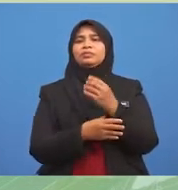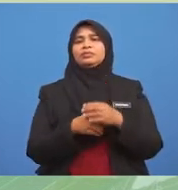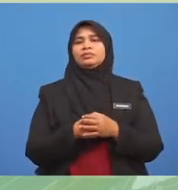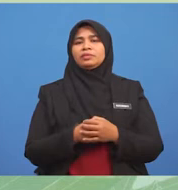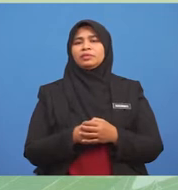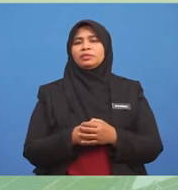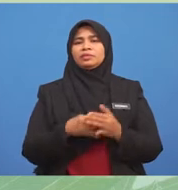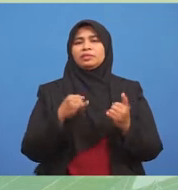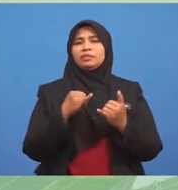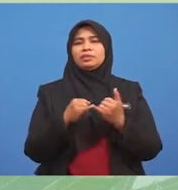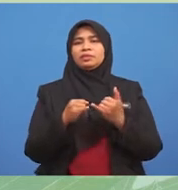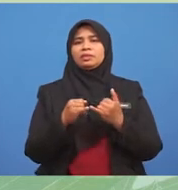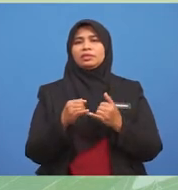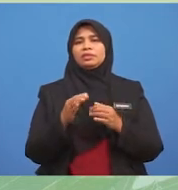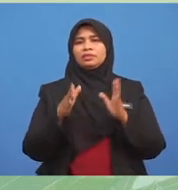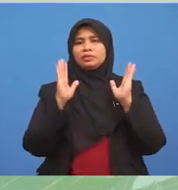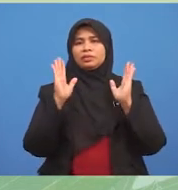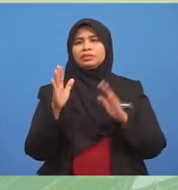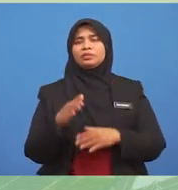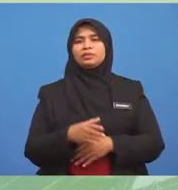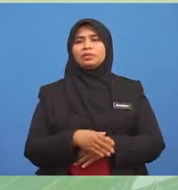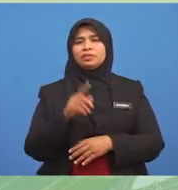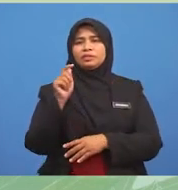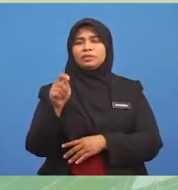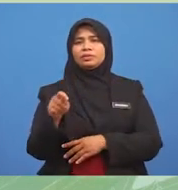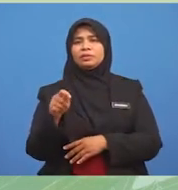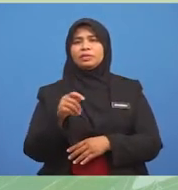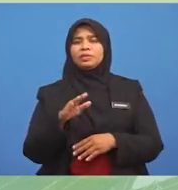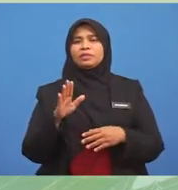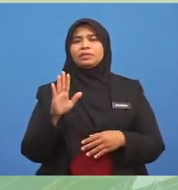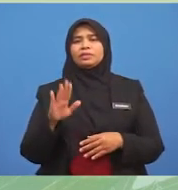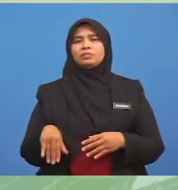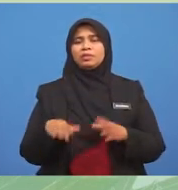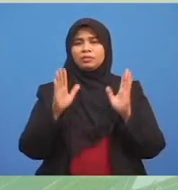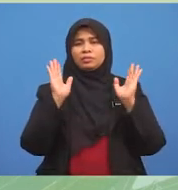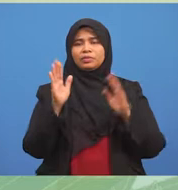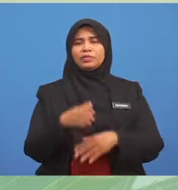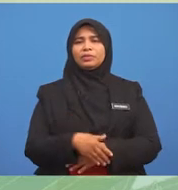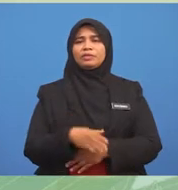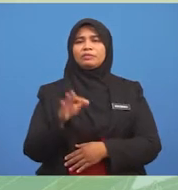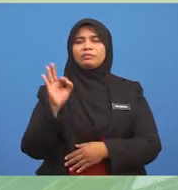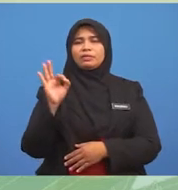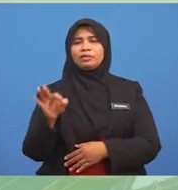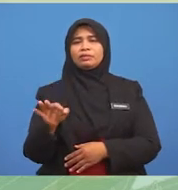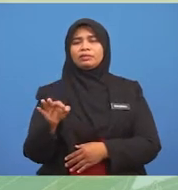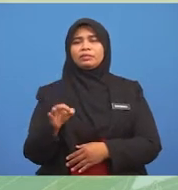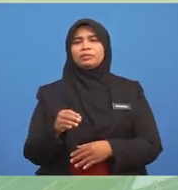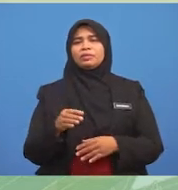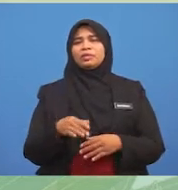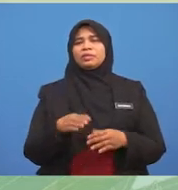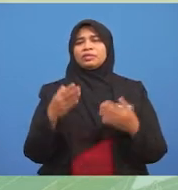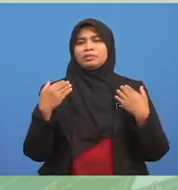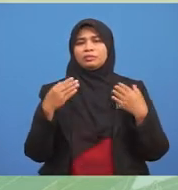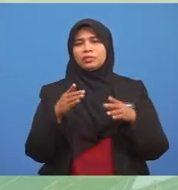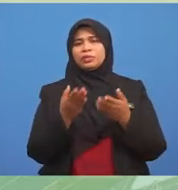yang terakhir adalah kita digalakkan menunaikan solat sunat sebelum solat fardu, sama ada solat sunat qabliyah